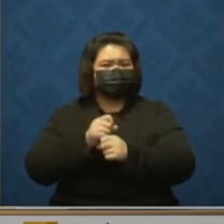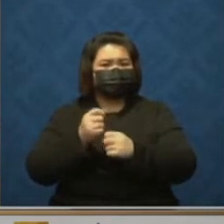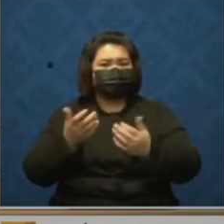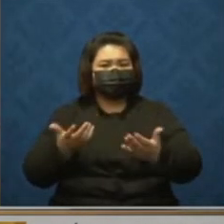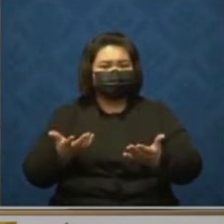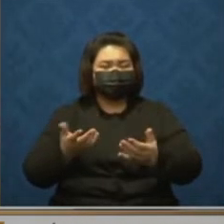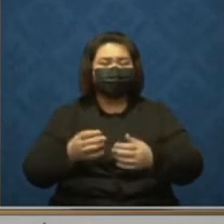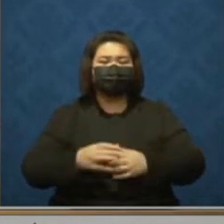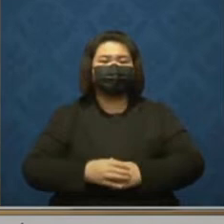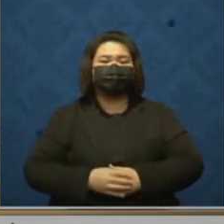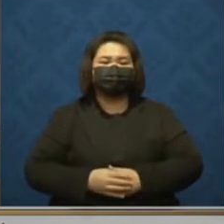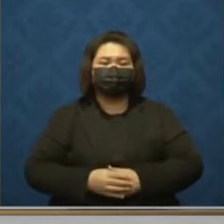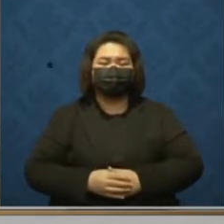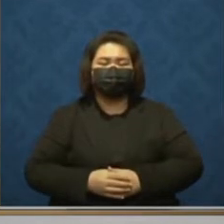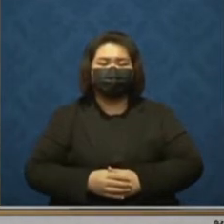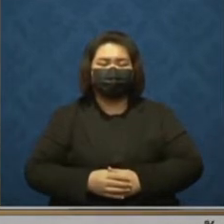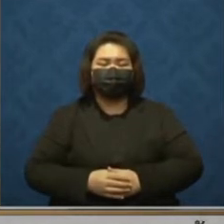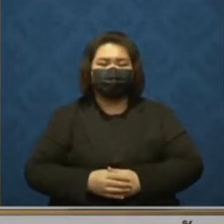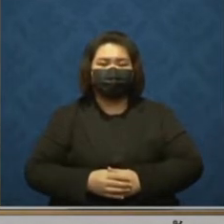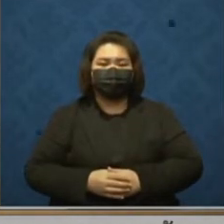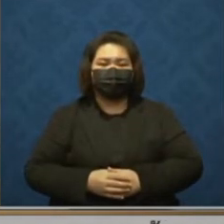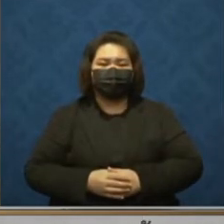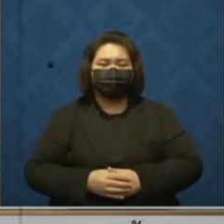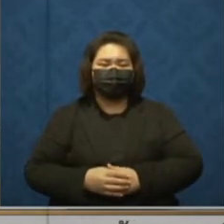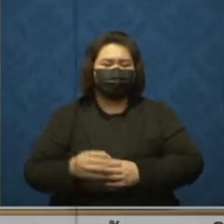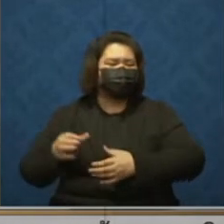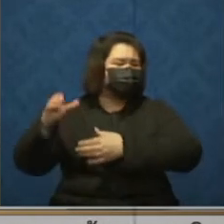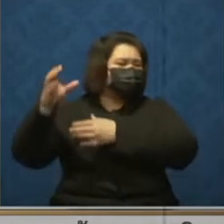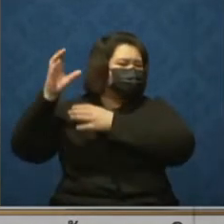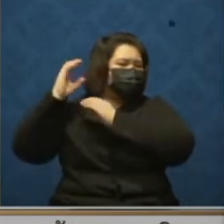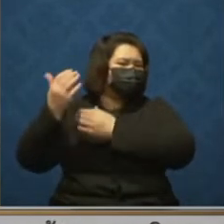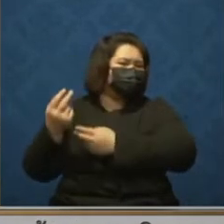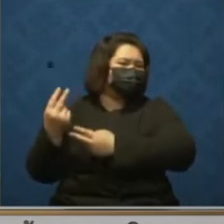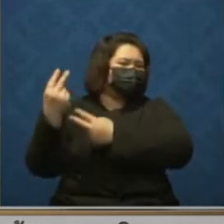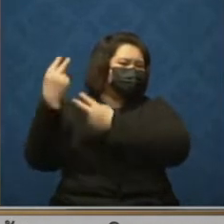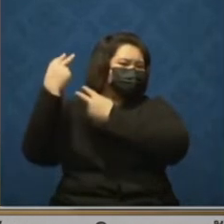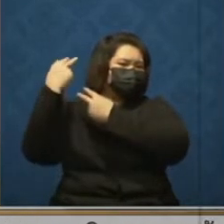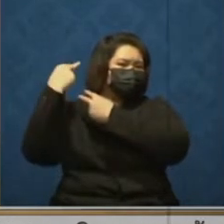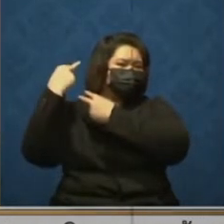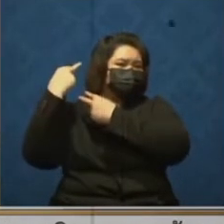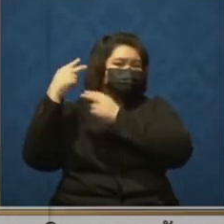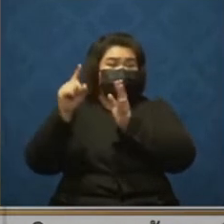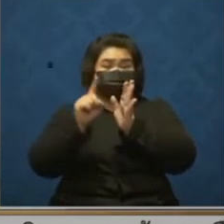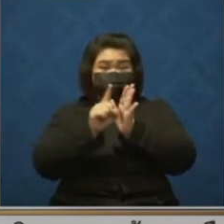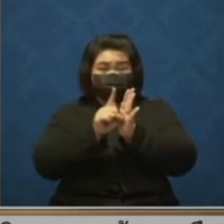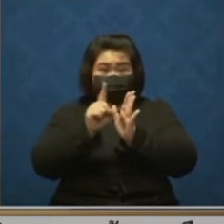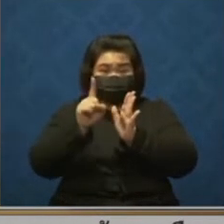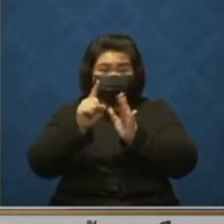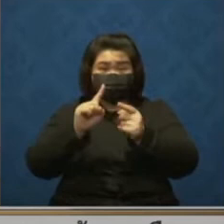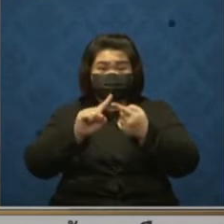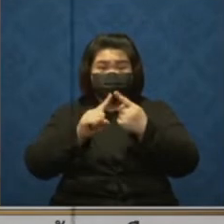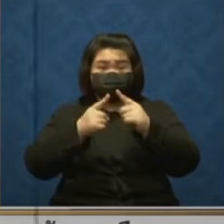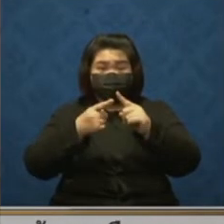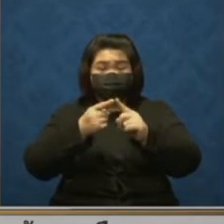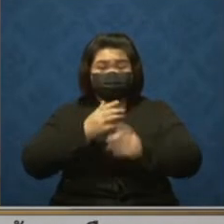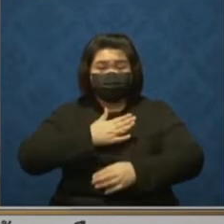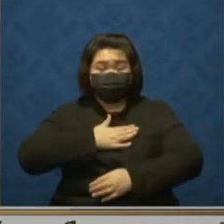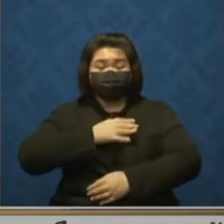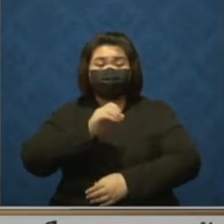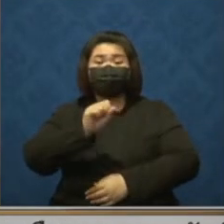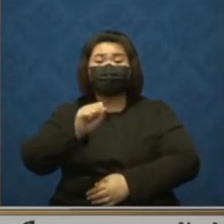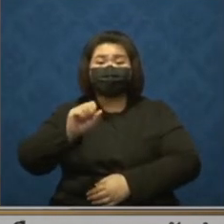ไรถ้าโดนจับไปครับไม่การอธิบายต้องใจนะครับครั้งแรกของสบายแห่งนี้เพื่อน 2ผม